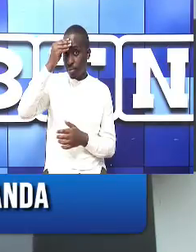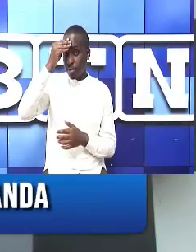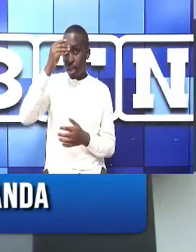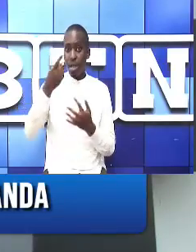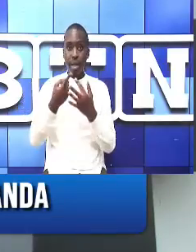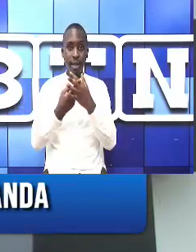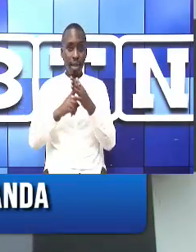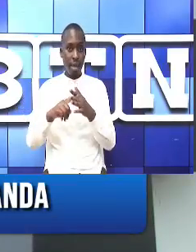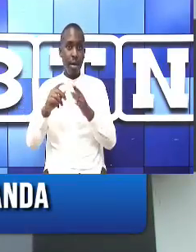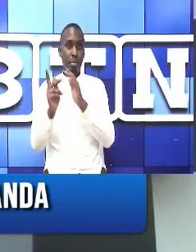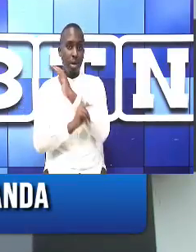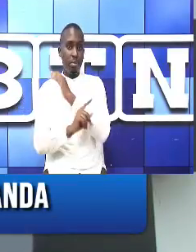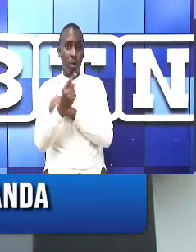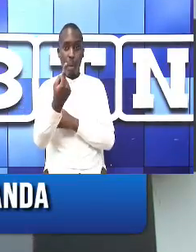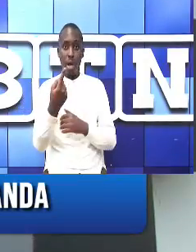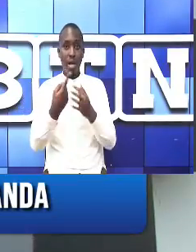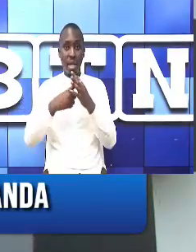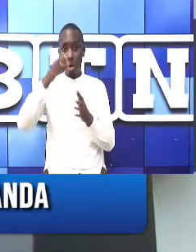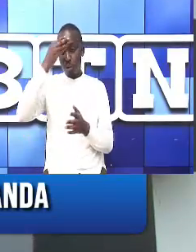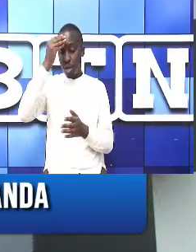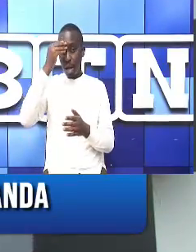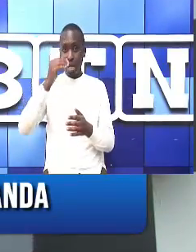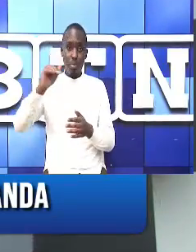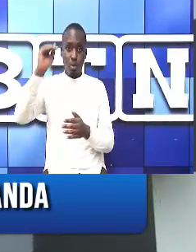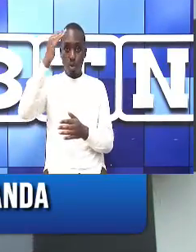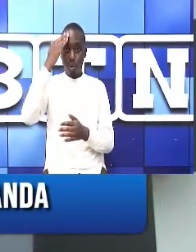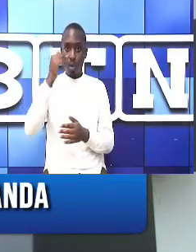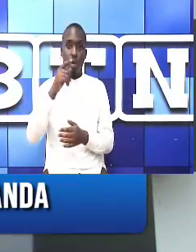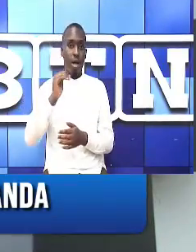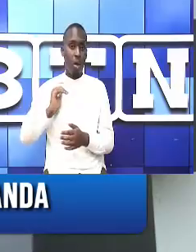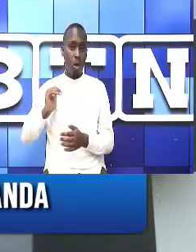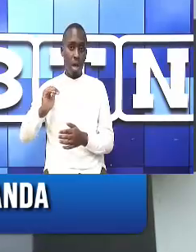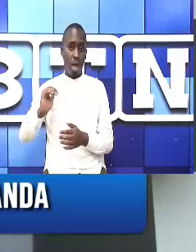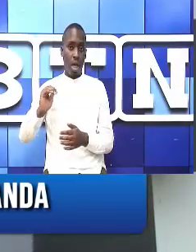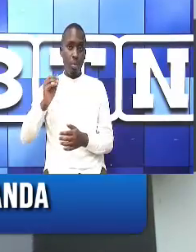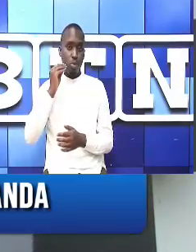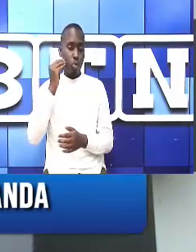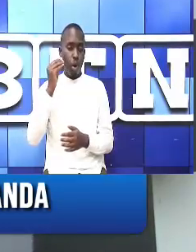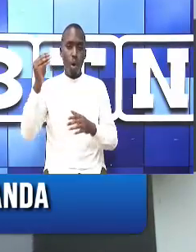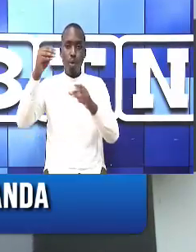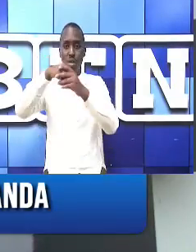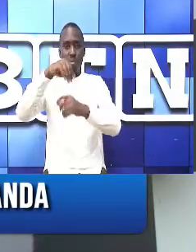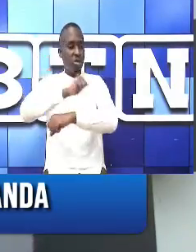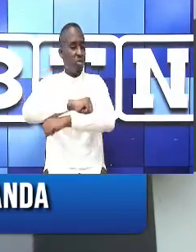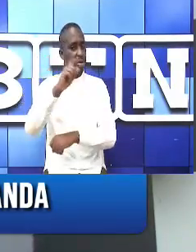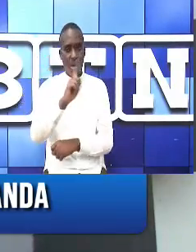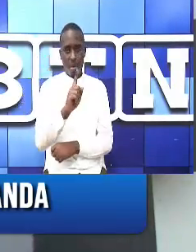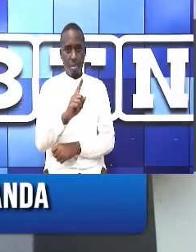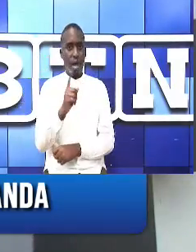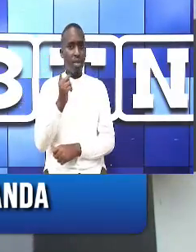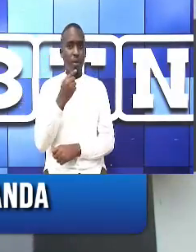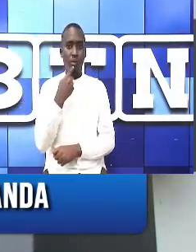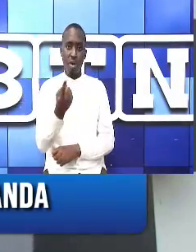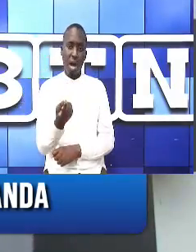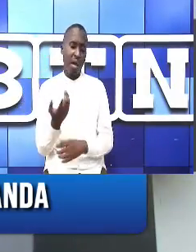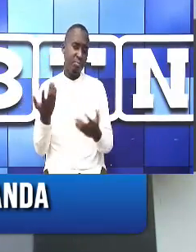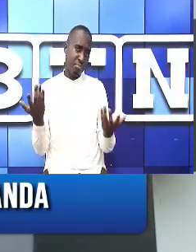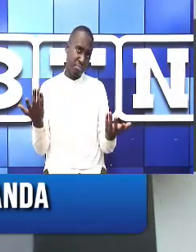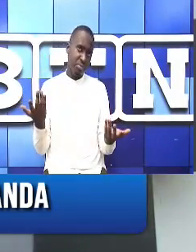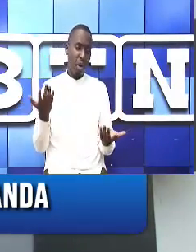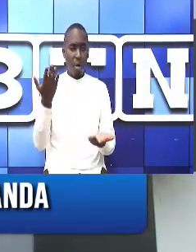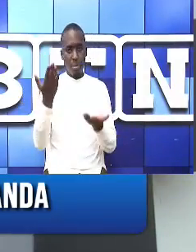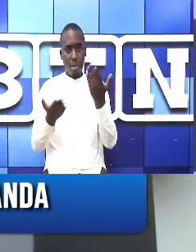natangiye mu mwaka wa mbere ntangira kwiga nkuze kuko iwacu ntago bari barashize mu ishuri yego atari uko wenda